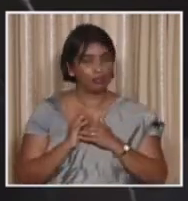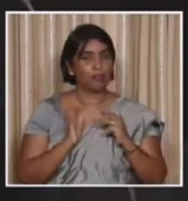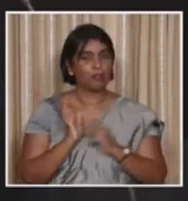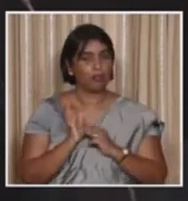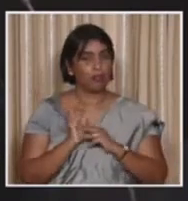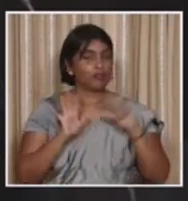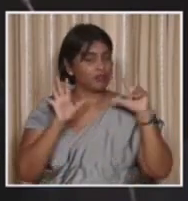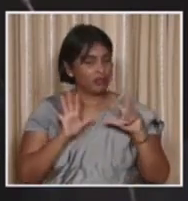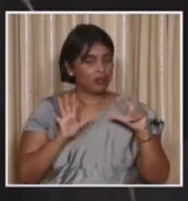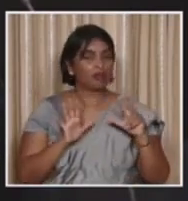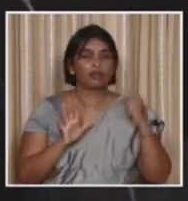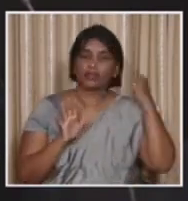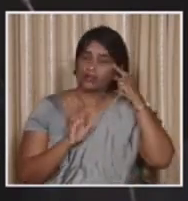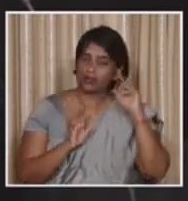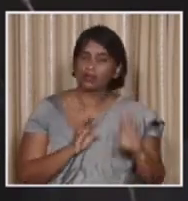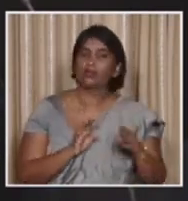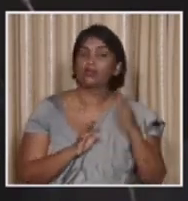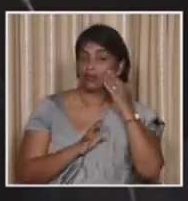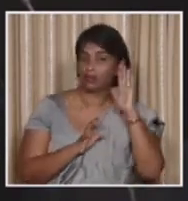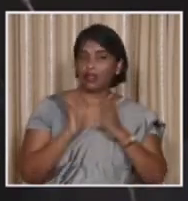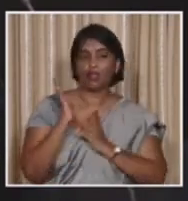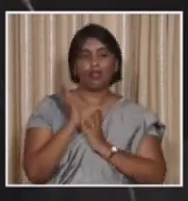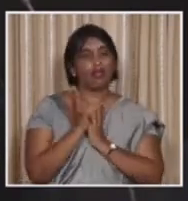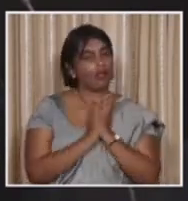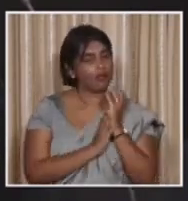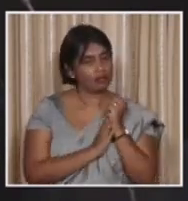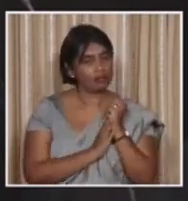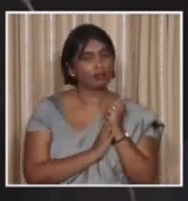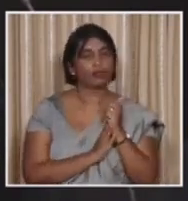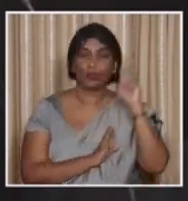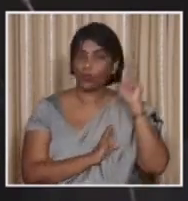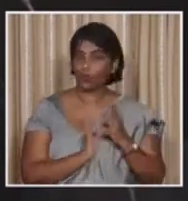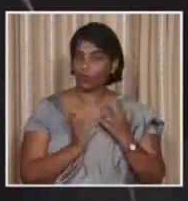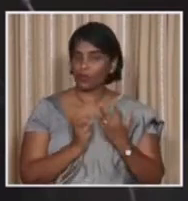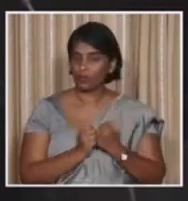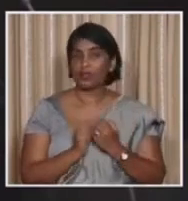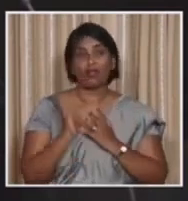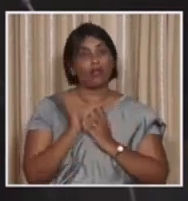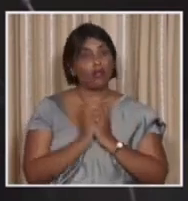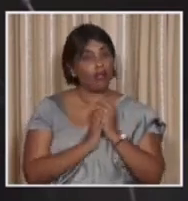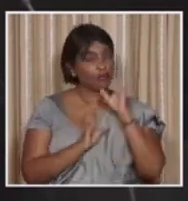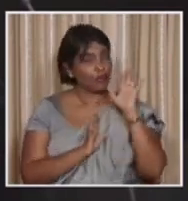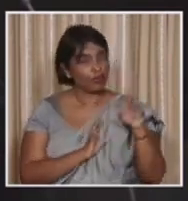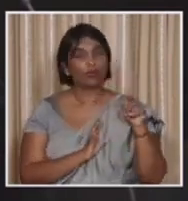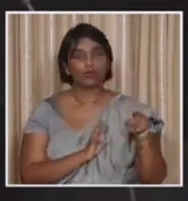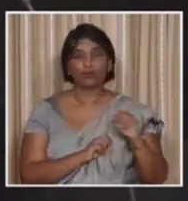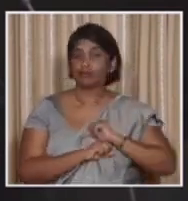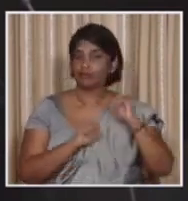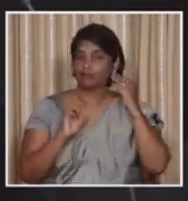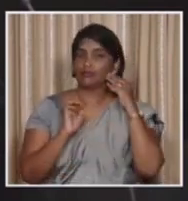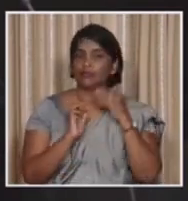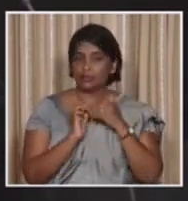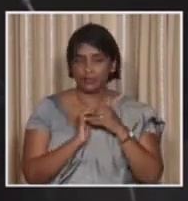8 වෙනි දිනත් සංකේත කරන්නේ කාන්තා අයිතිවාසිකම් දිනාගත් අයිතිවාසිකම් වෙනුවෙන් ඒ